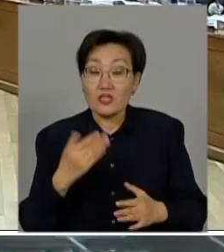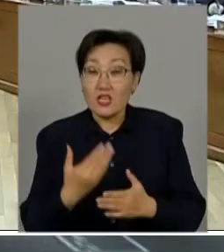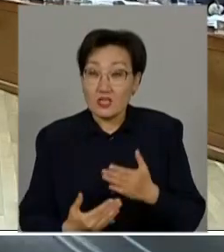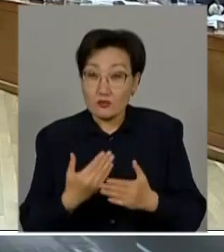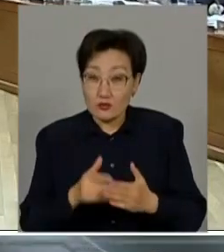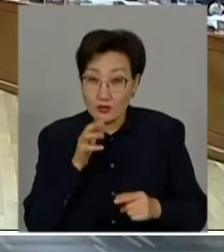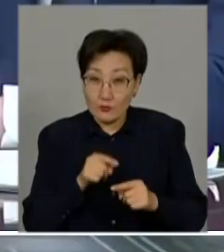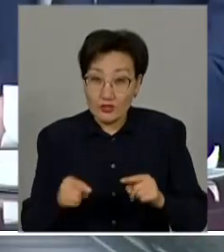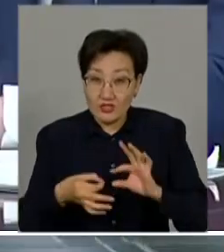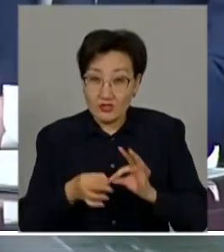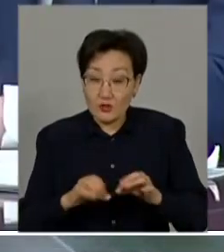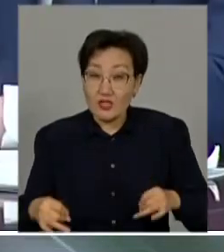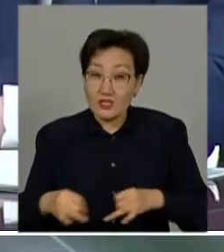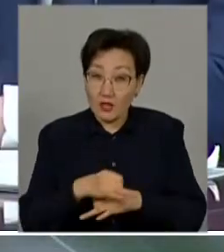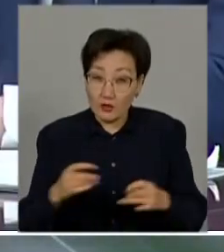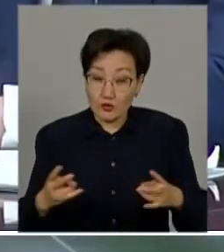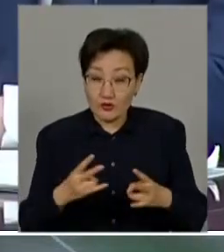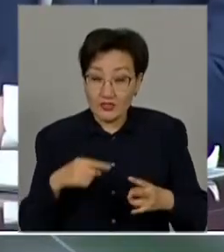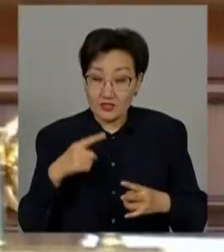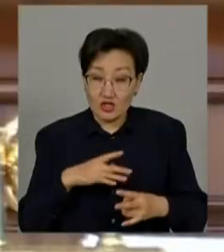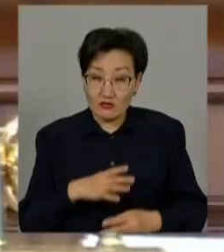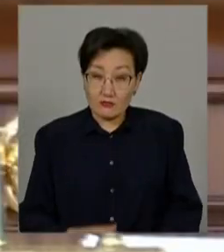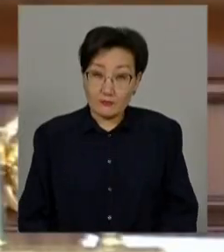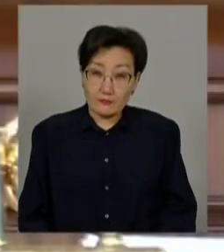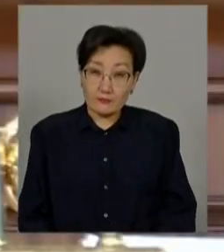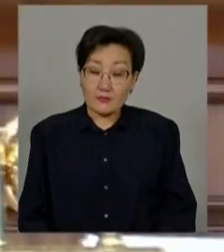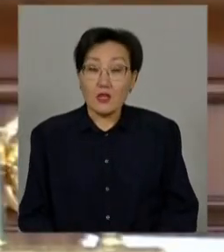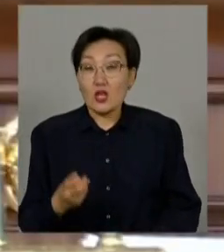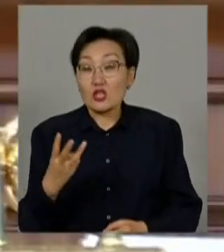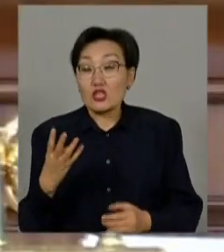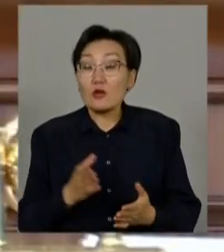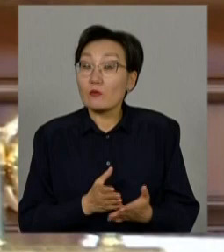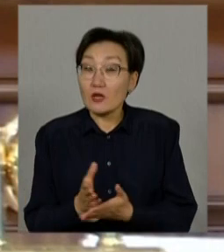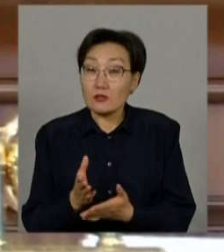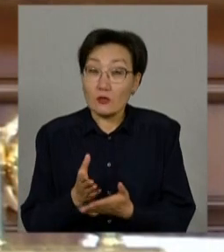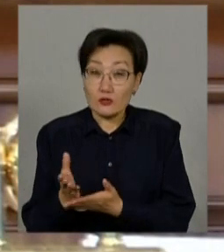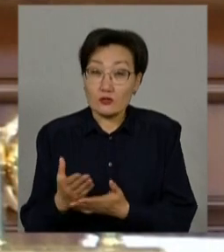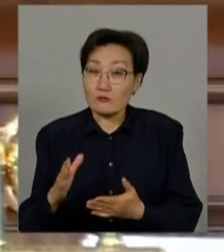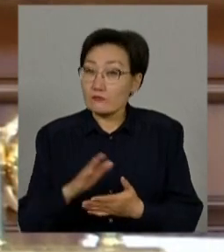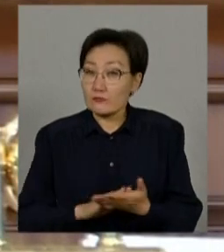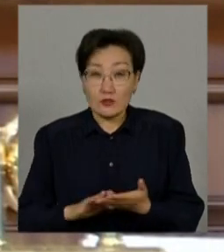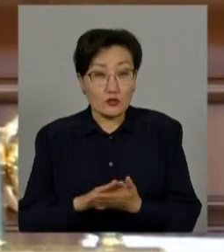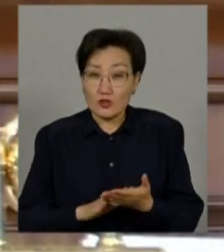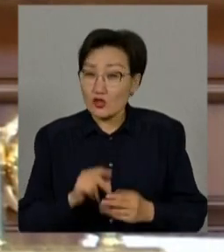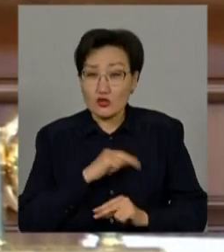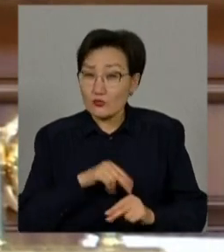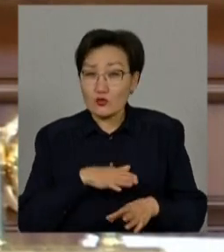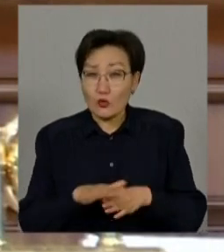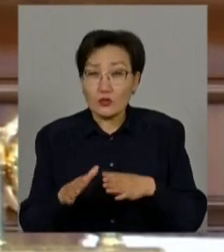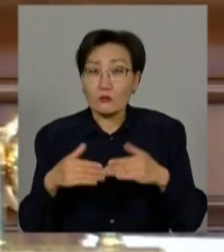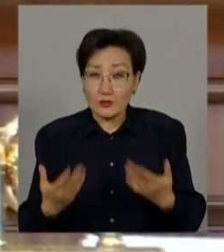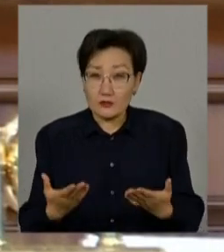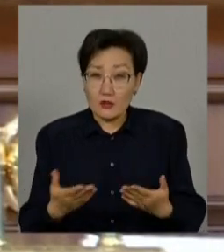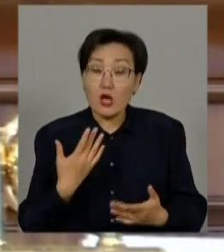кезінде мұқият талқылану керектігін жеткізді. Ал кейбір бағыттар бойынша мүлде жұмыс жасалған